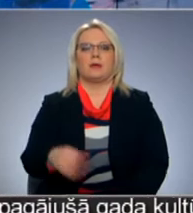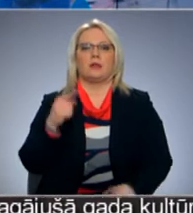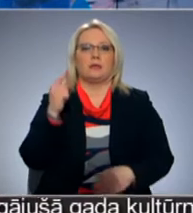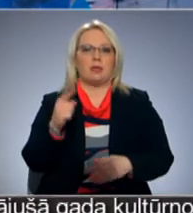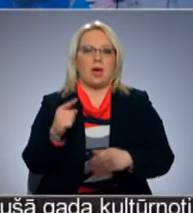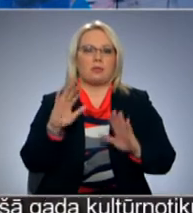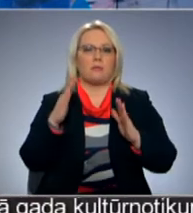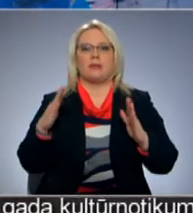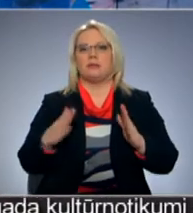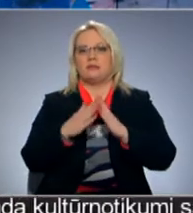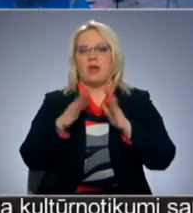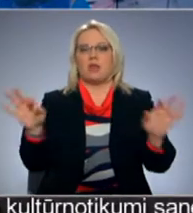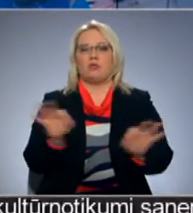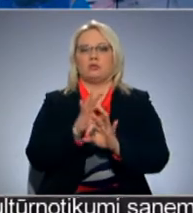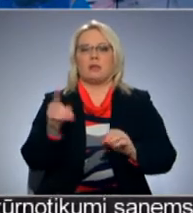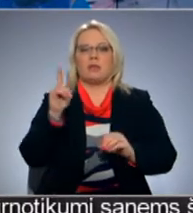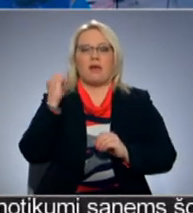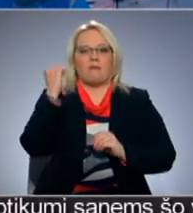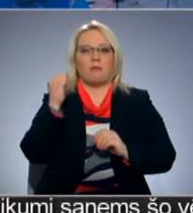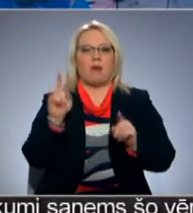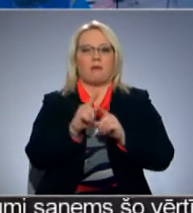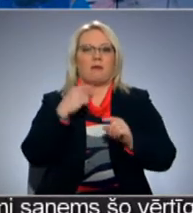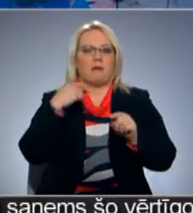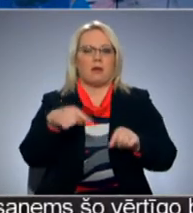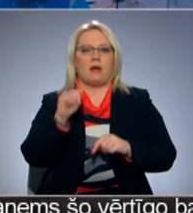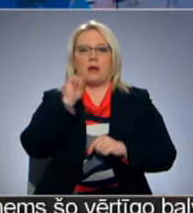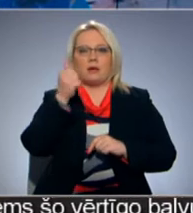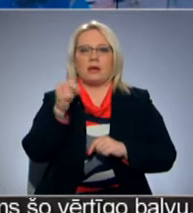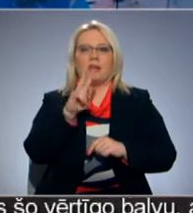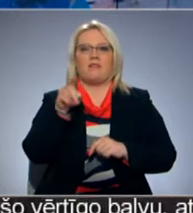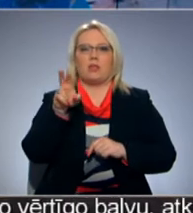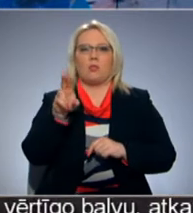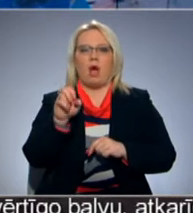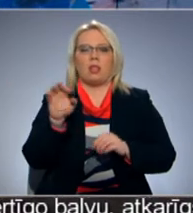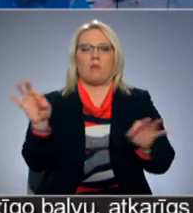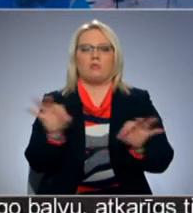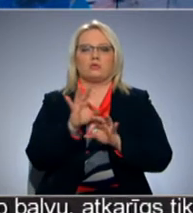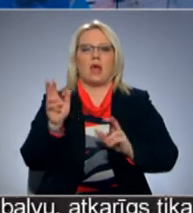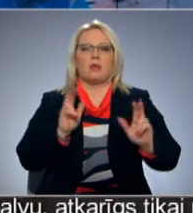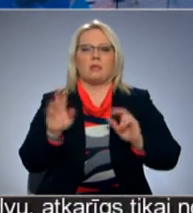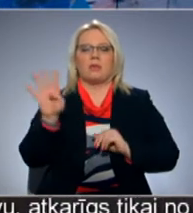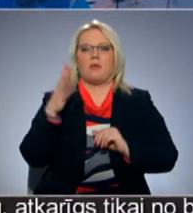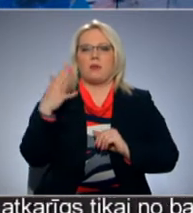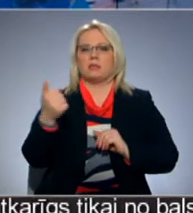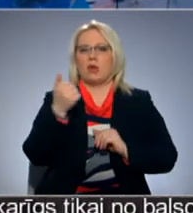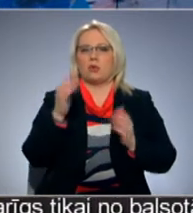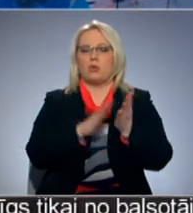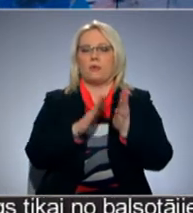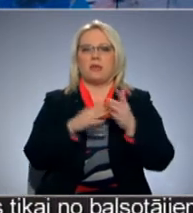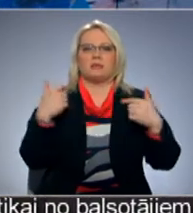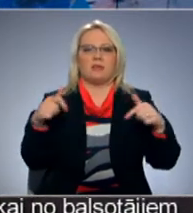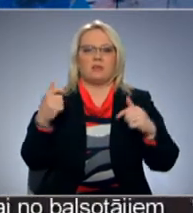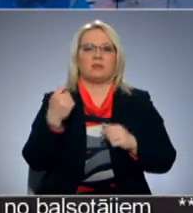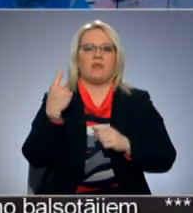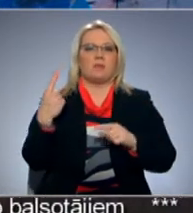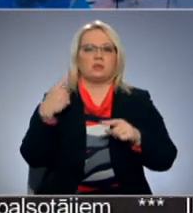Nu, lūk šādi, bet svētki mūziķiem ir ne tikai Valmierā, bet arī Rīgā rītvakar Jāzepa Vīto Latvijas mūzikas akadēmijas 95. Gadu jubilejas svinībās